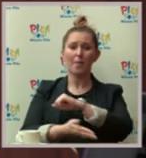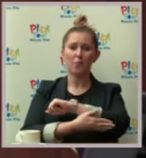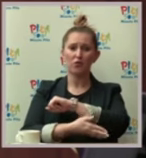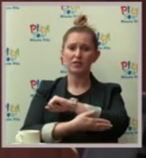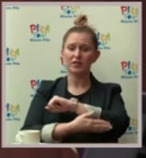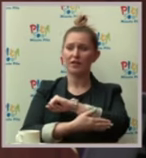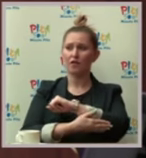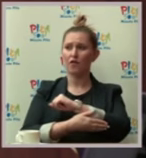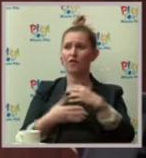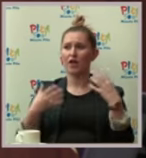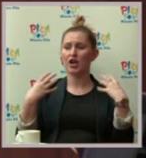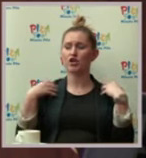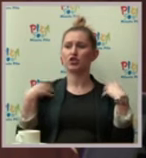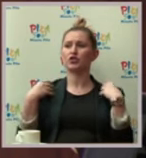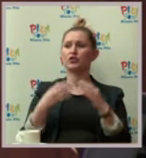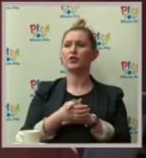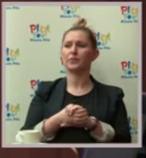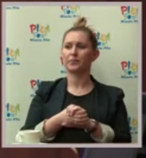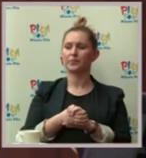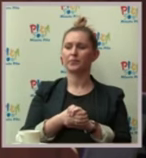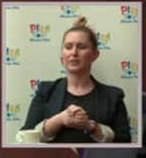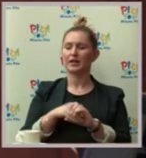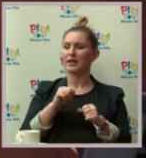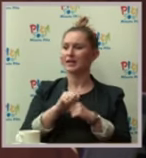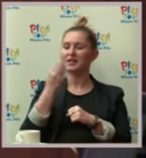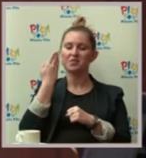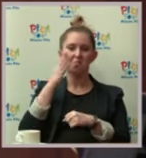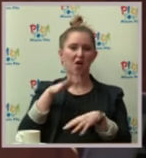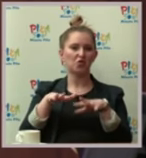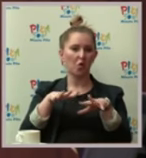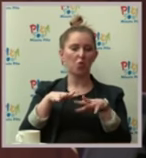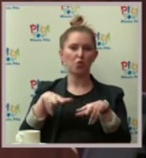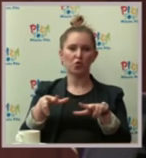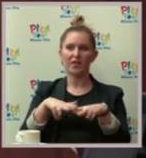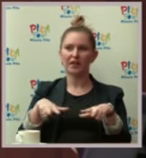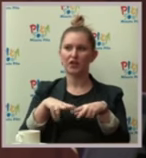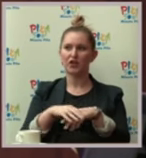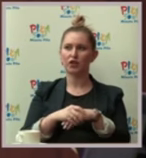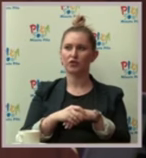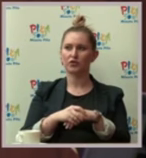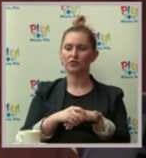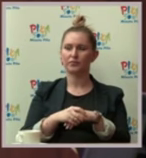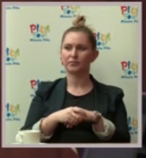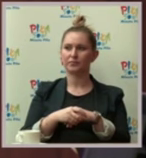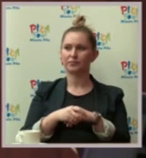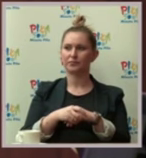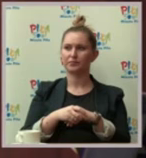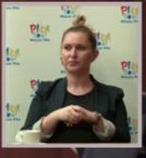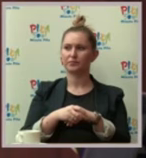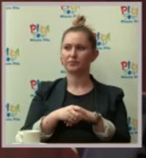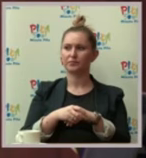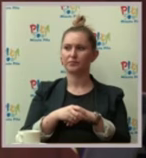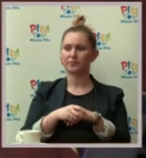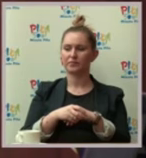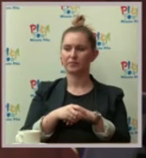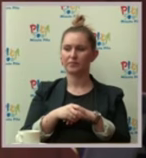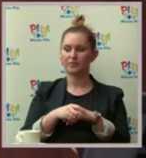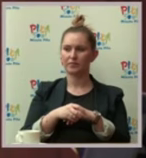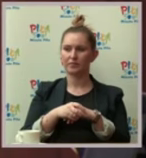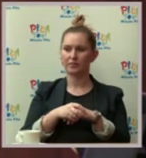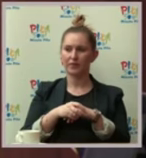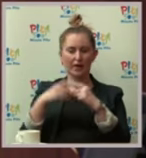potrzeby życiowe. Oceniam, że jest bardzo dużo, więc domyślam się, że są tutaj jakieś kryteria dyskwalifikujące ich z